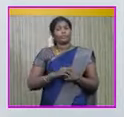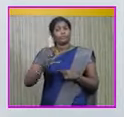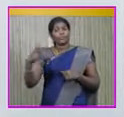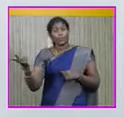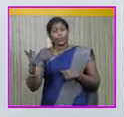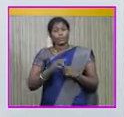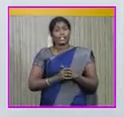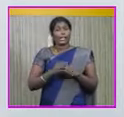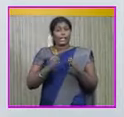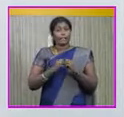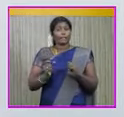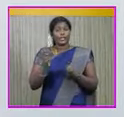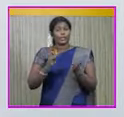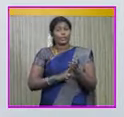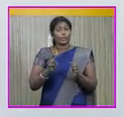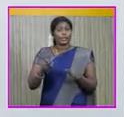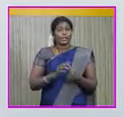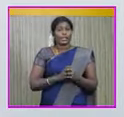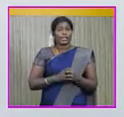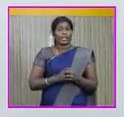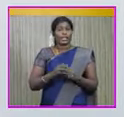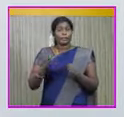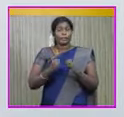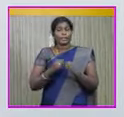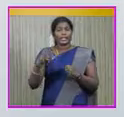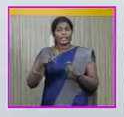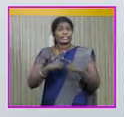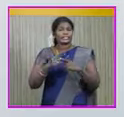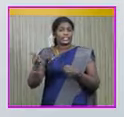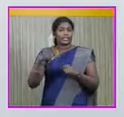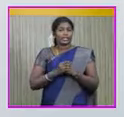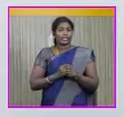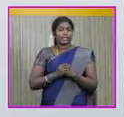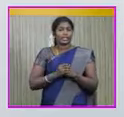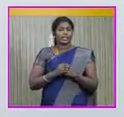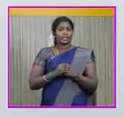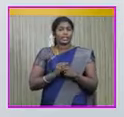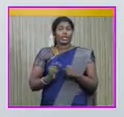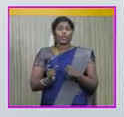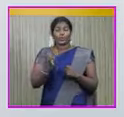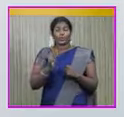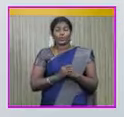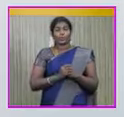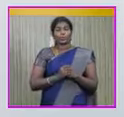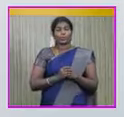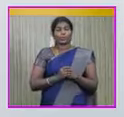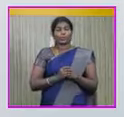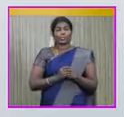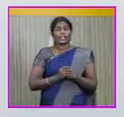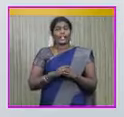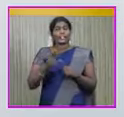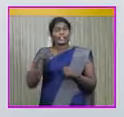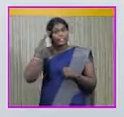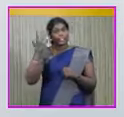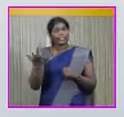அப்படின்ற முக்கோணத்தில் புள்ளி பியில் எக்ஸ் டிகிரியும் புள்ளி யூவில் அந்த கோணம் வந்து தரப்படவில்லை, அதை